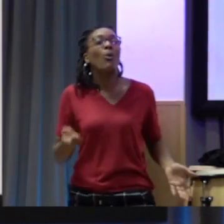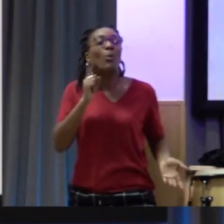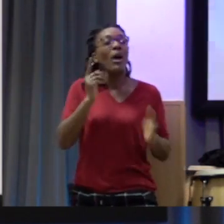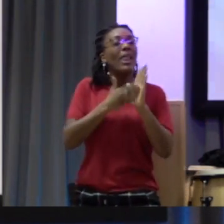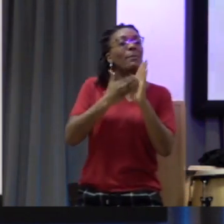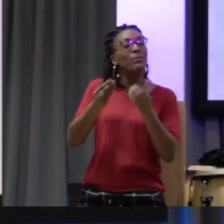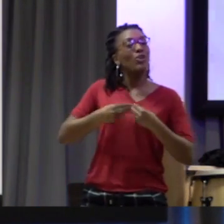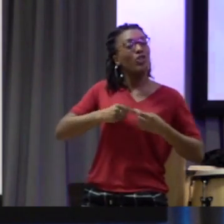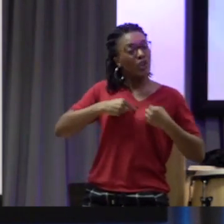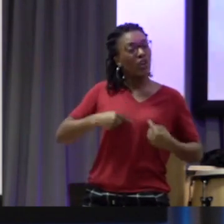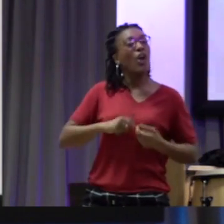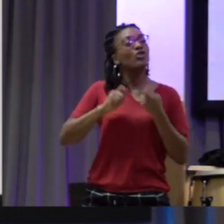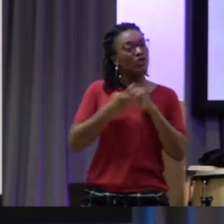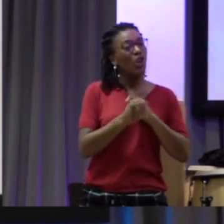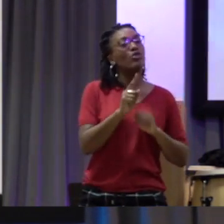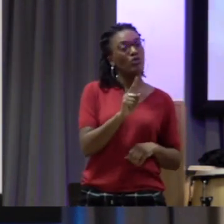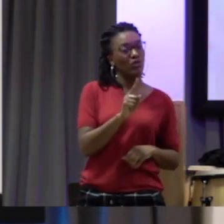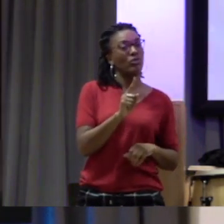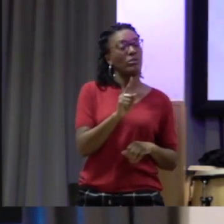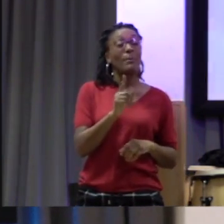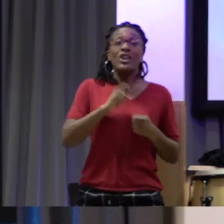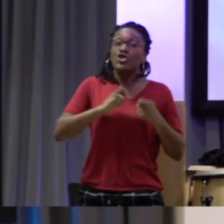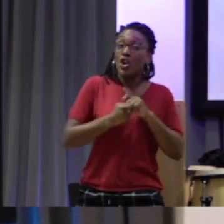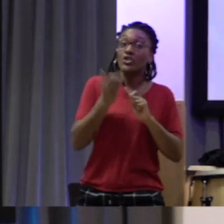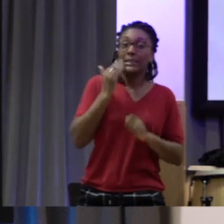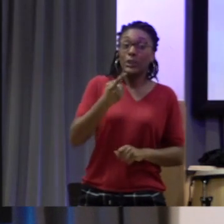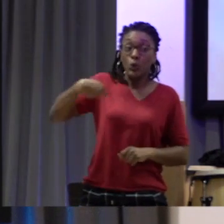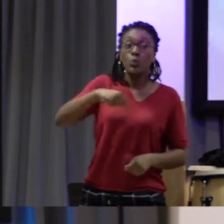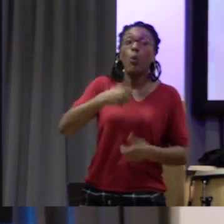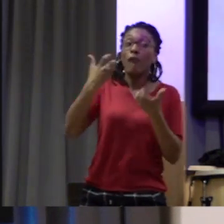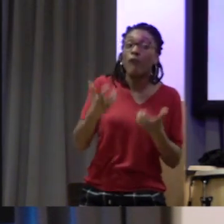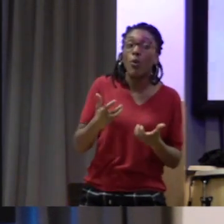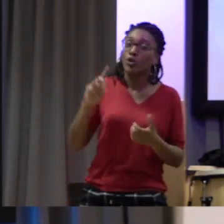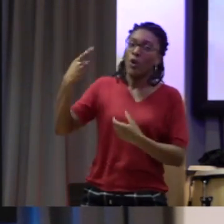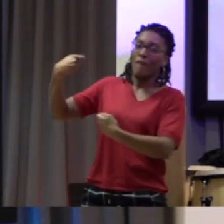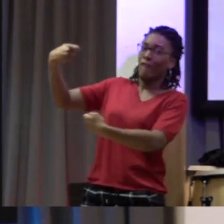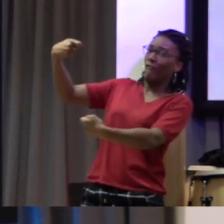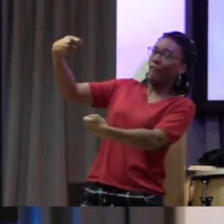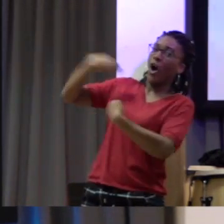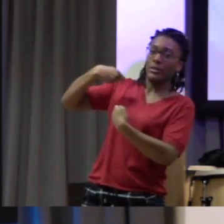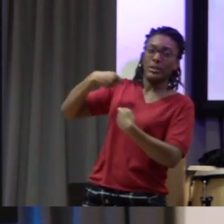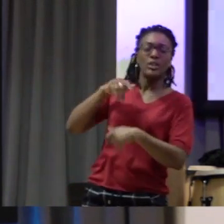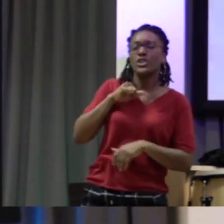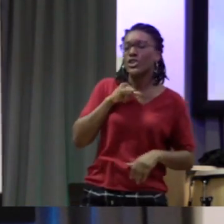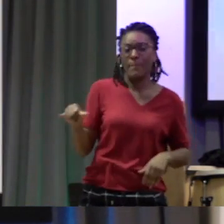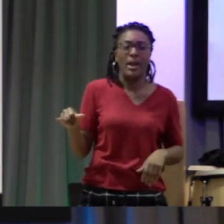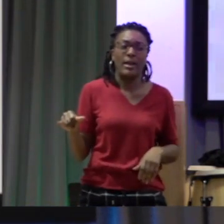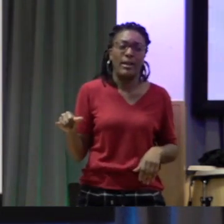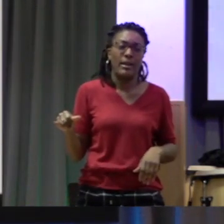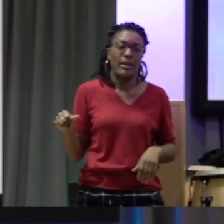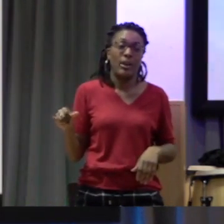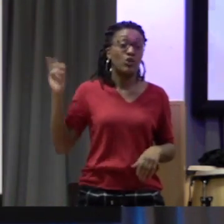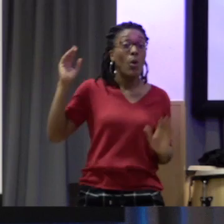change nos cœurs. Mais il change nos cœurs si nous le voulons. Dieu n'est pas celui qui s'impose. Il